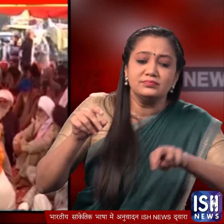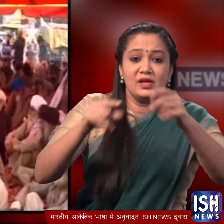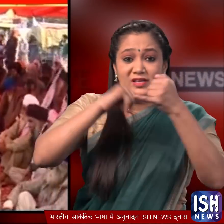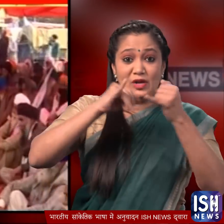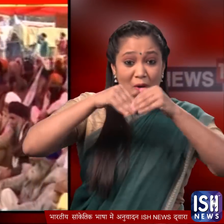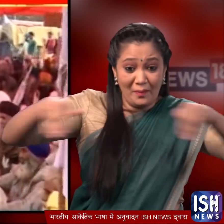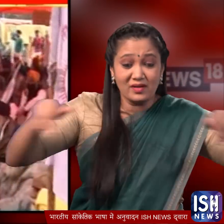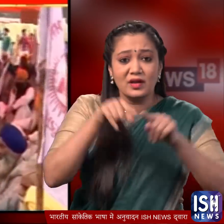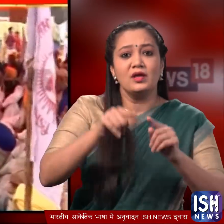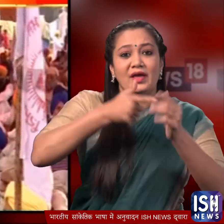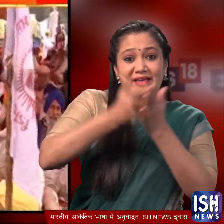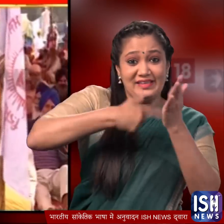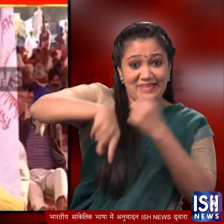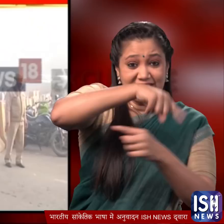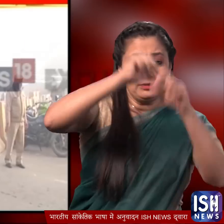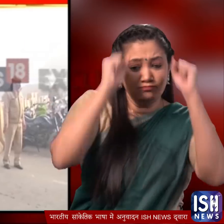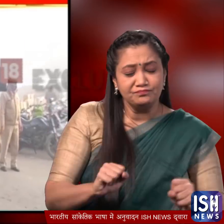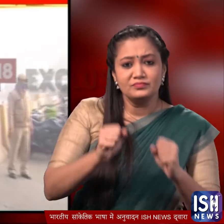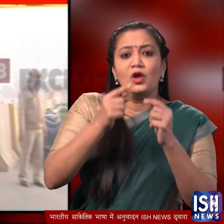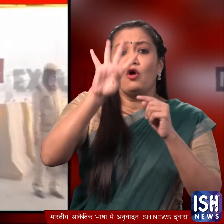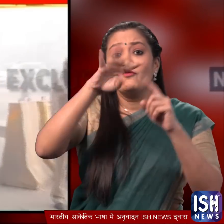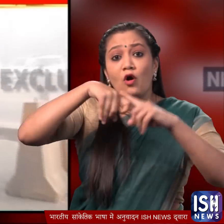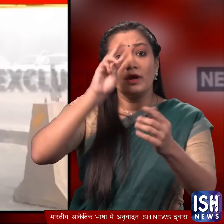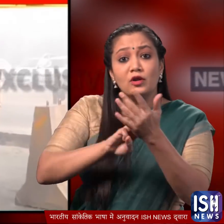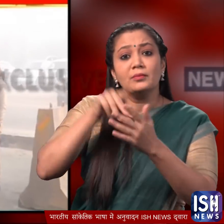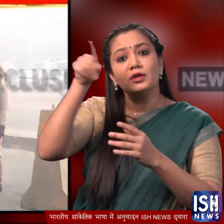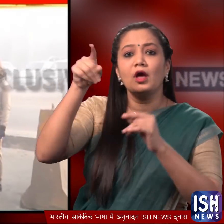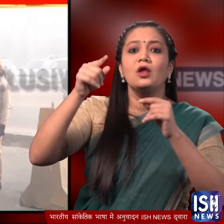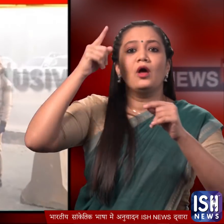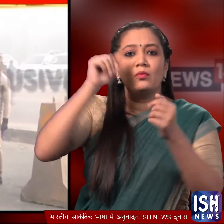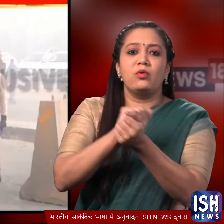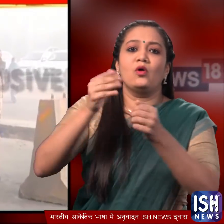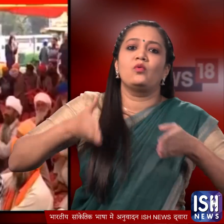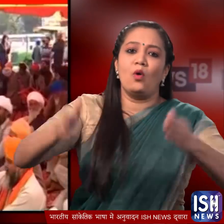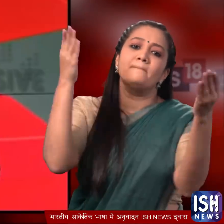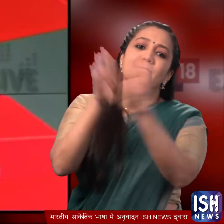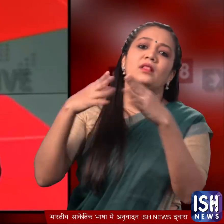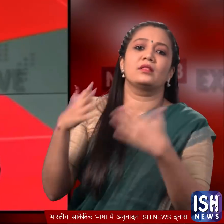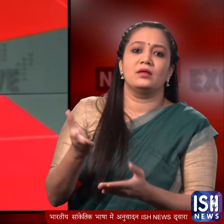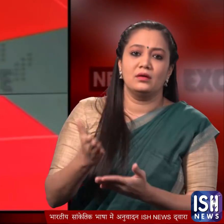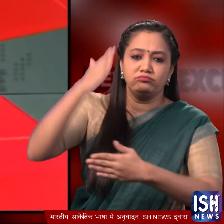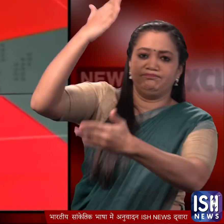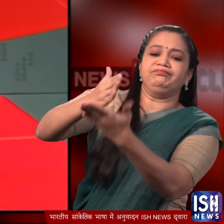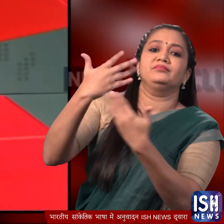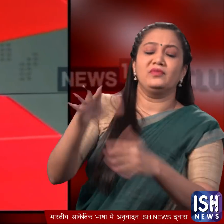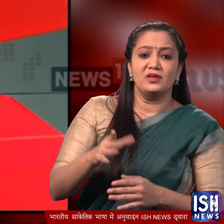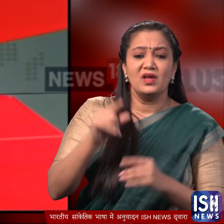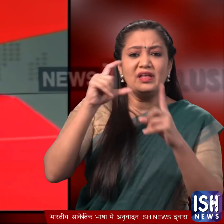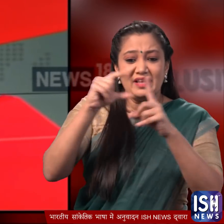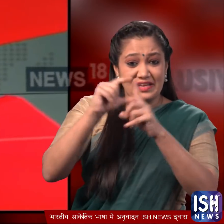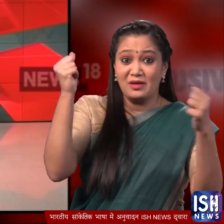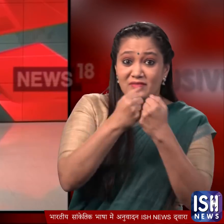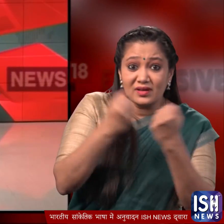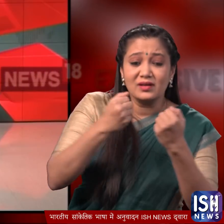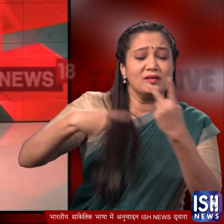सिंघू बॉर्डर के पास जहां किसान धरने पर बैठे हैं, उससे 4 किलोमीटर दूर ही पुलिस ने रास्ता बंद कर दिया, क्योंकि दिल्ली में हुई हिंसा की घटनाओं